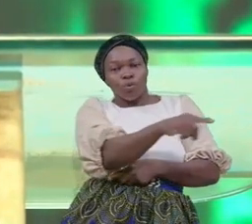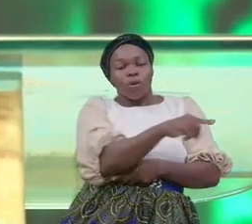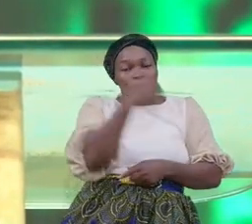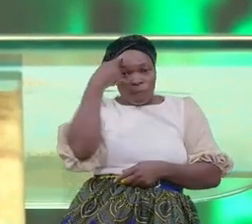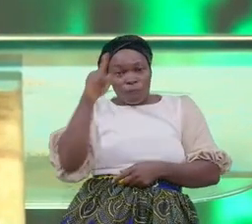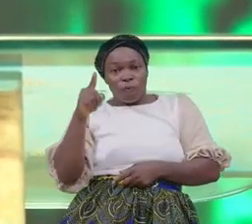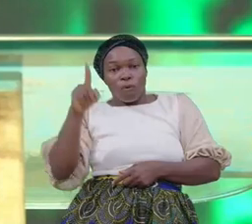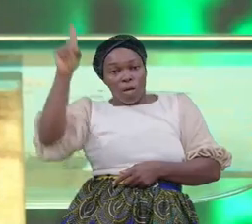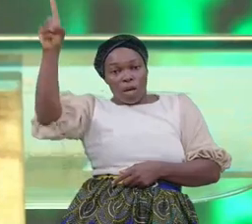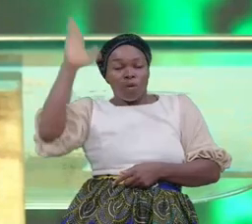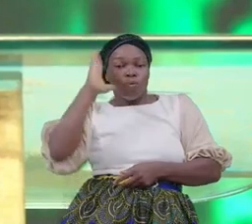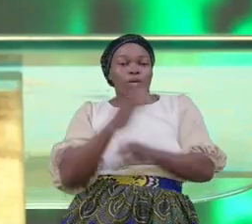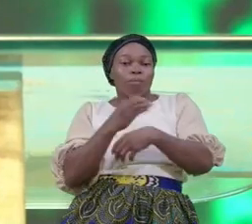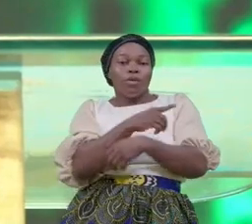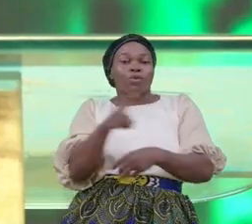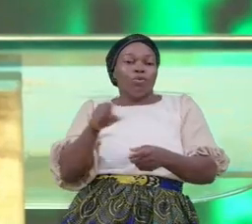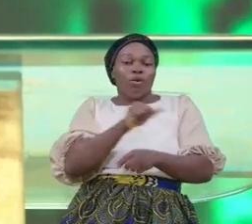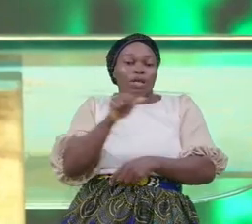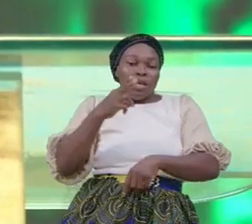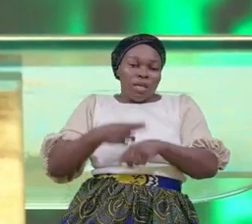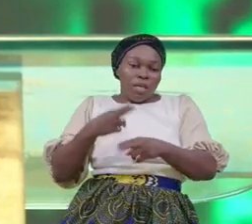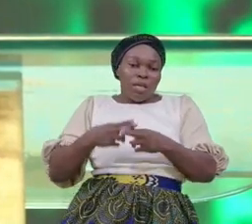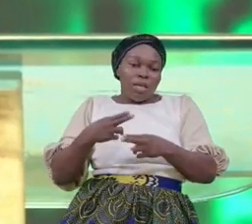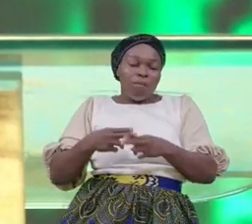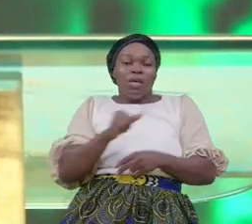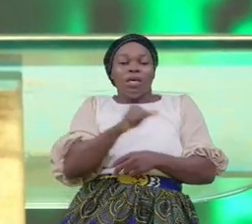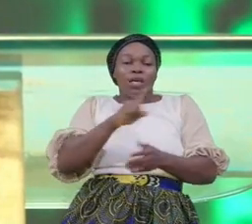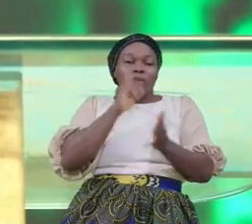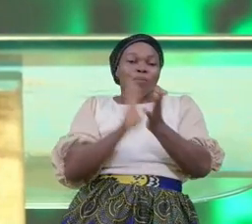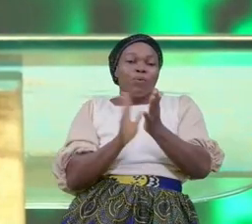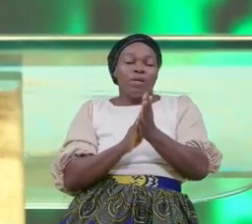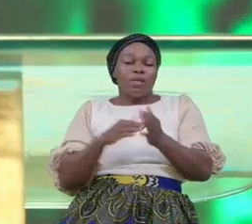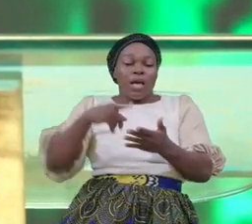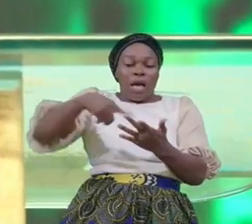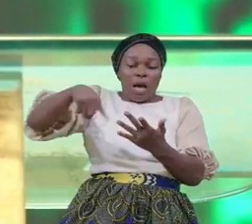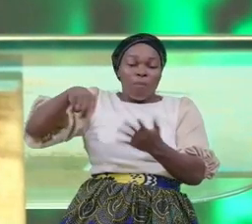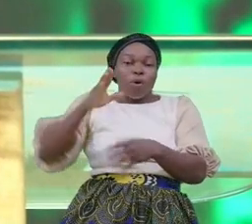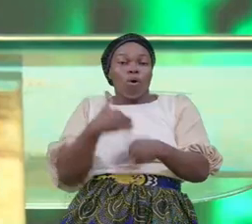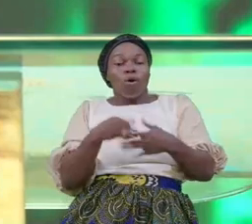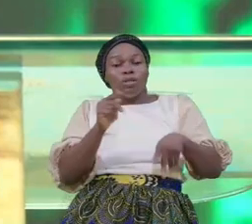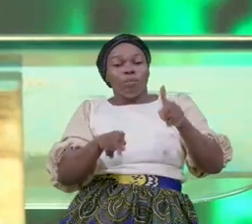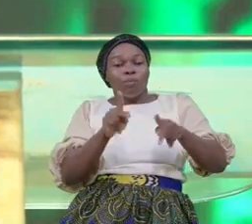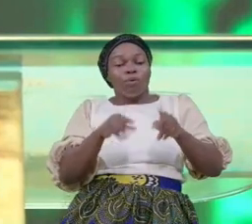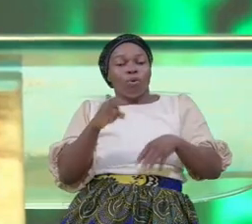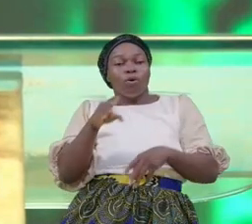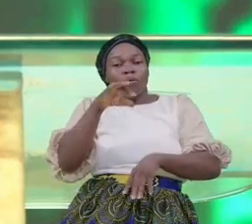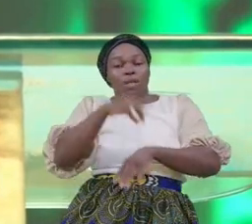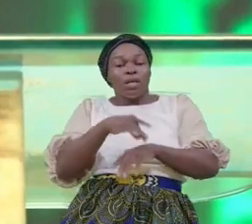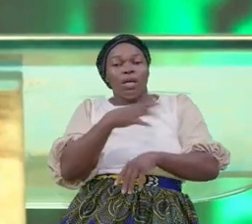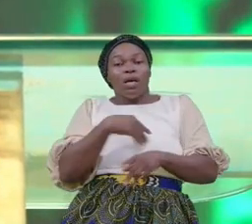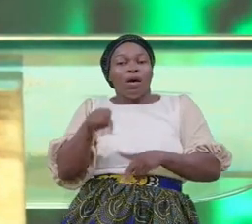de vous un sujet de gloire et de louange parmi tous les peuples de la terre. Car